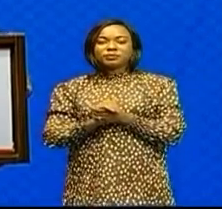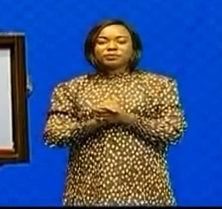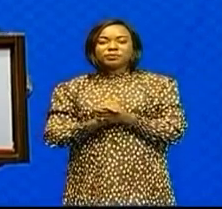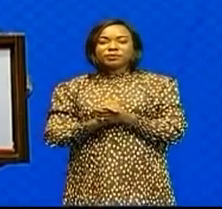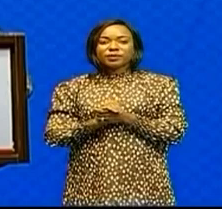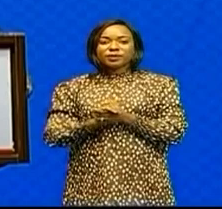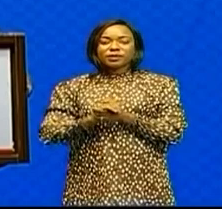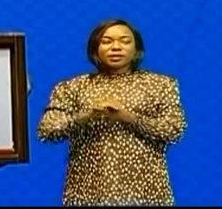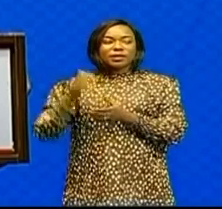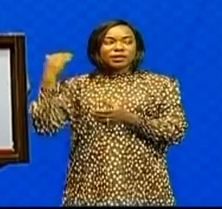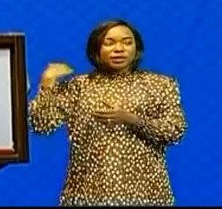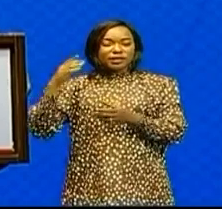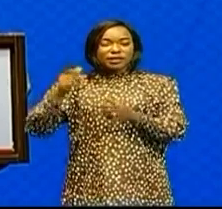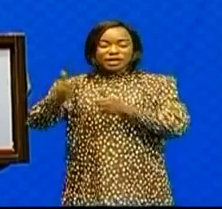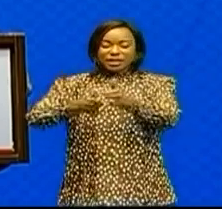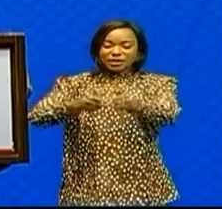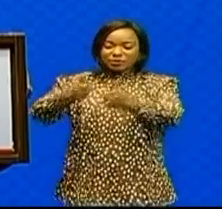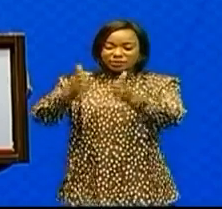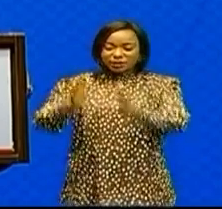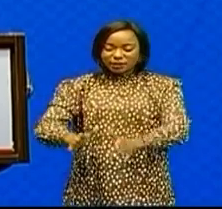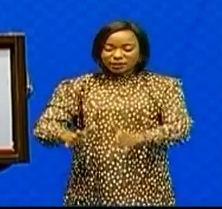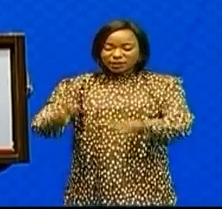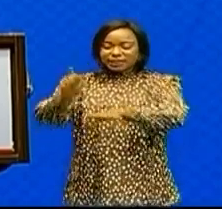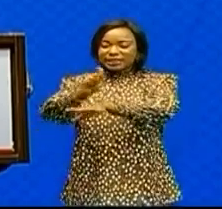État et administration du territoire.